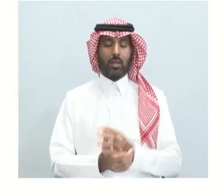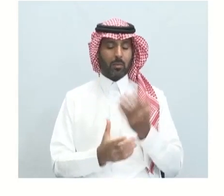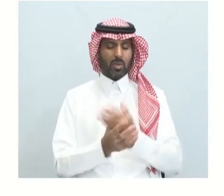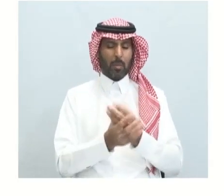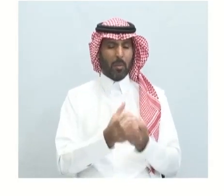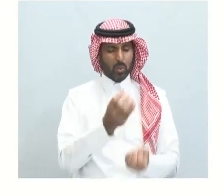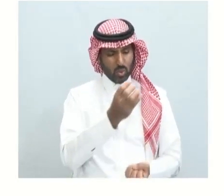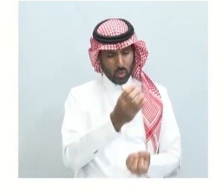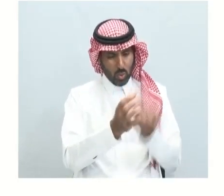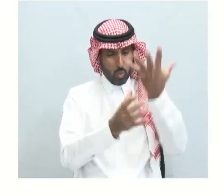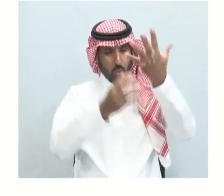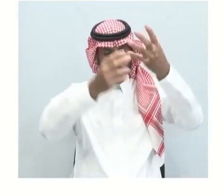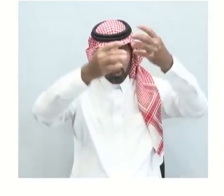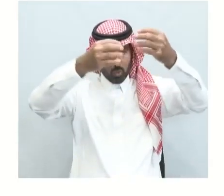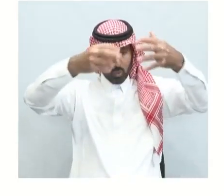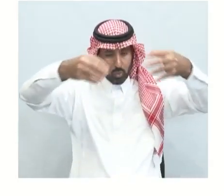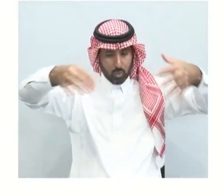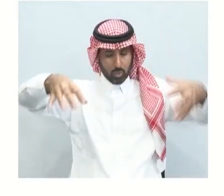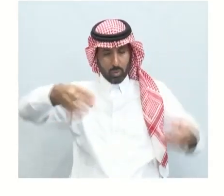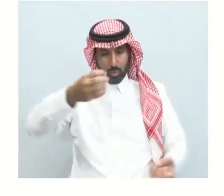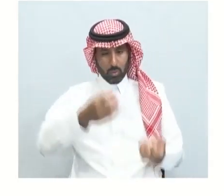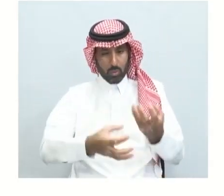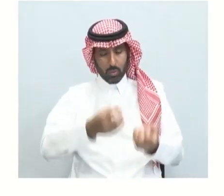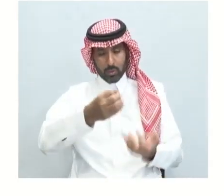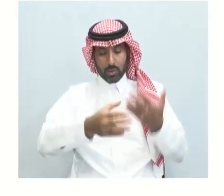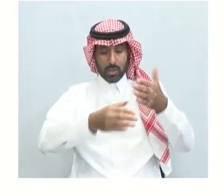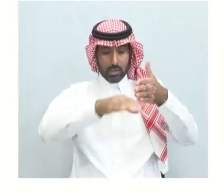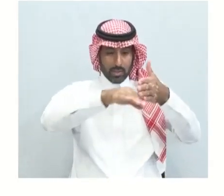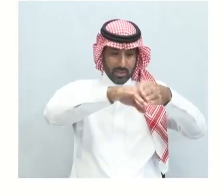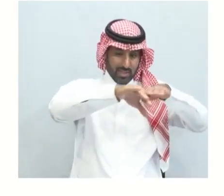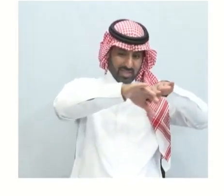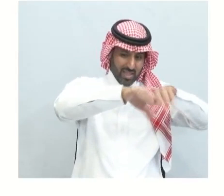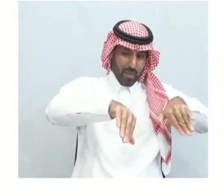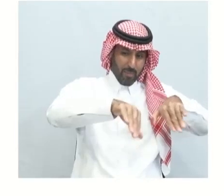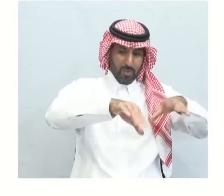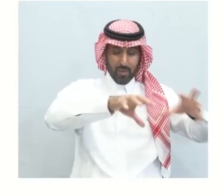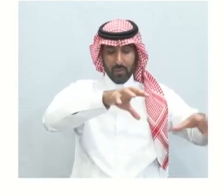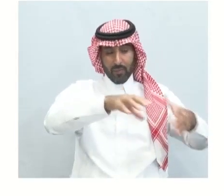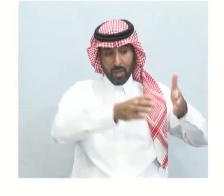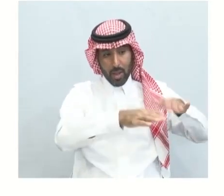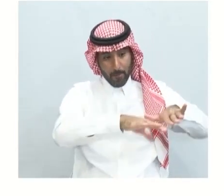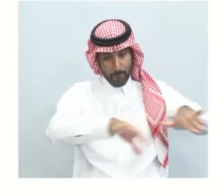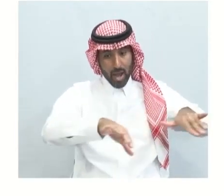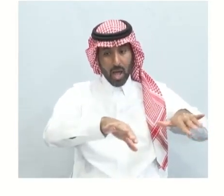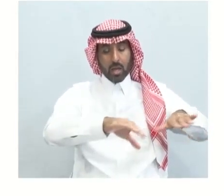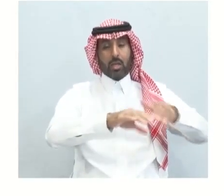التدفقات البركانيه التي صاحبت انشقاق خدود البحر